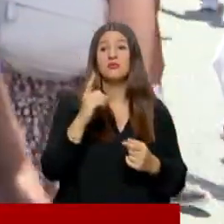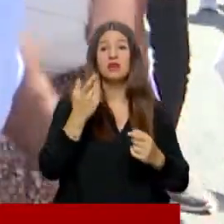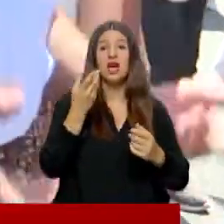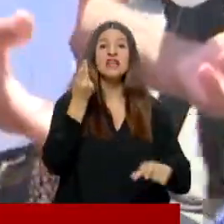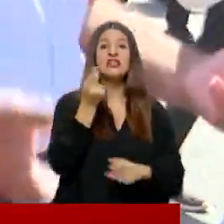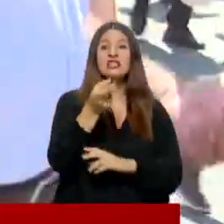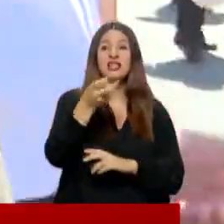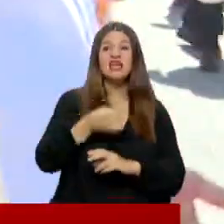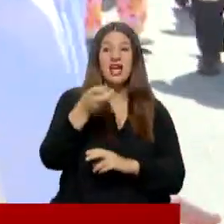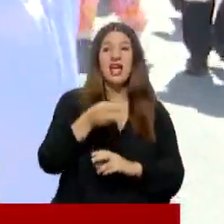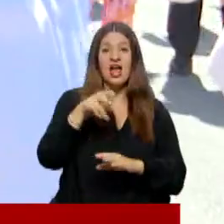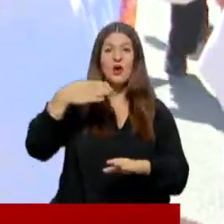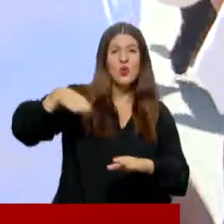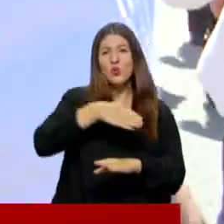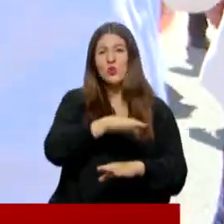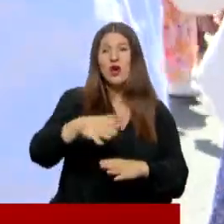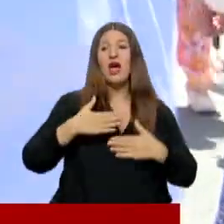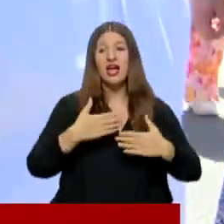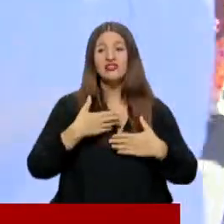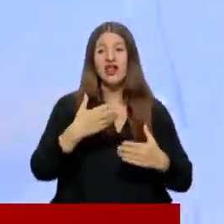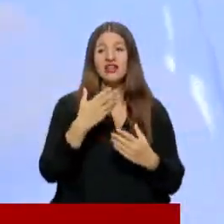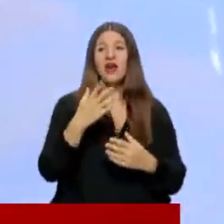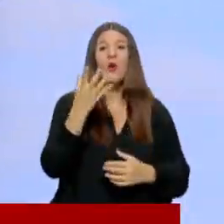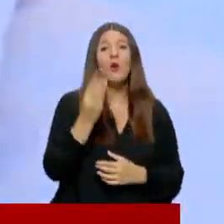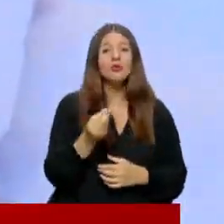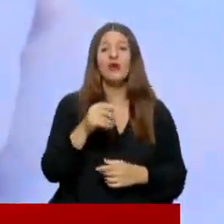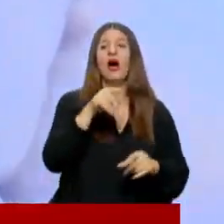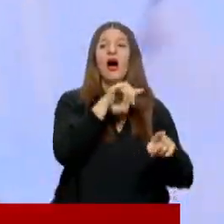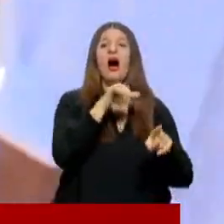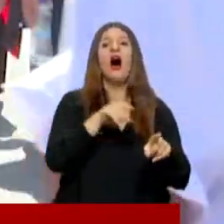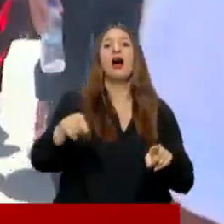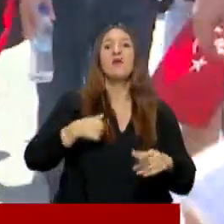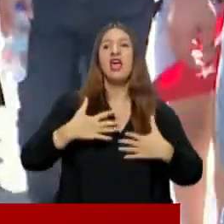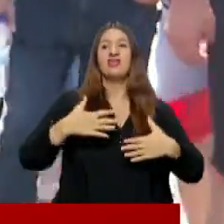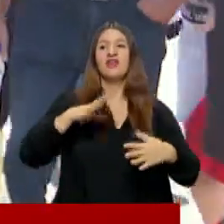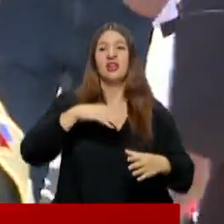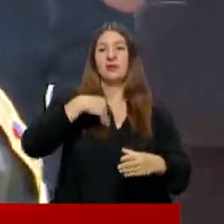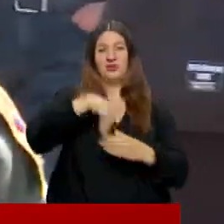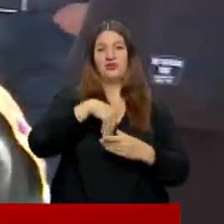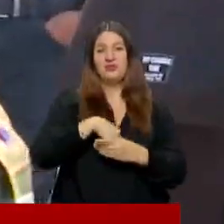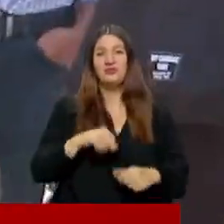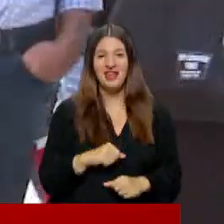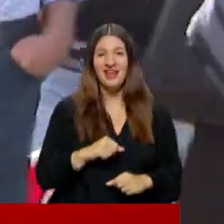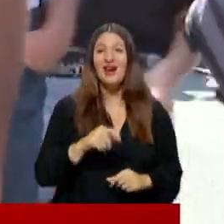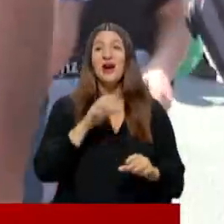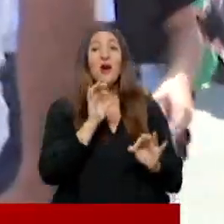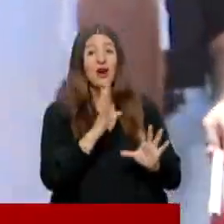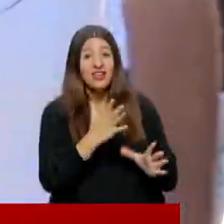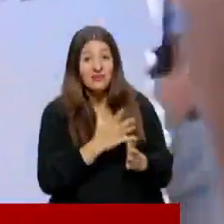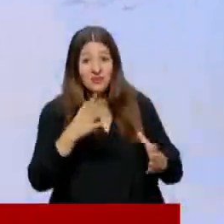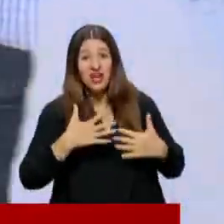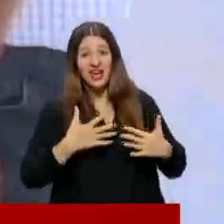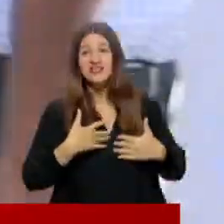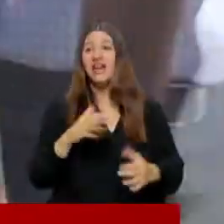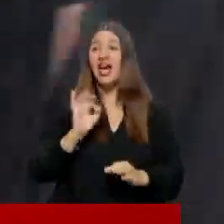coaster'a, daha doğrusu hızlı trene binme heyecanı verirsiniz, o derecede bir heyecan var içimde. O kadar büyük bir